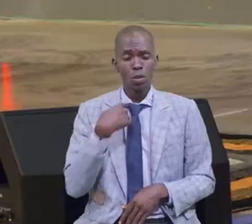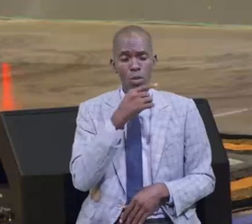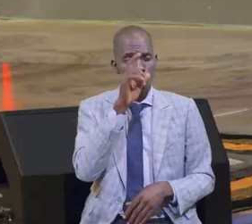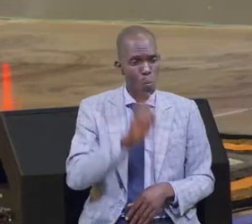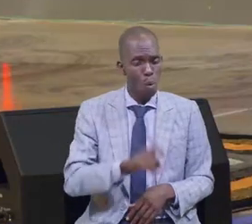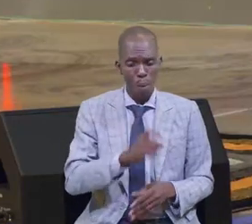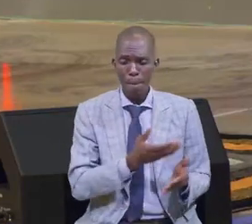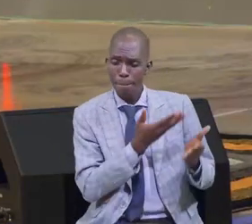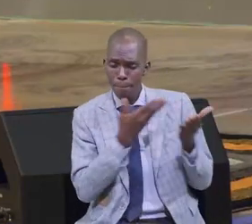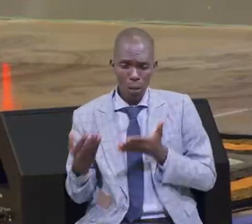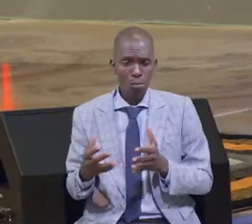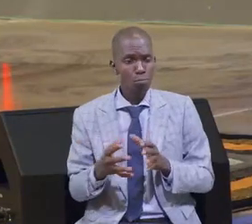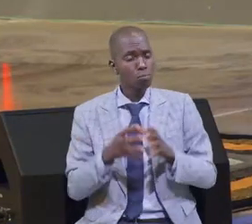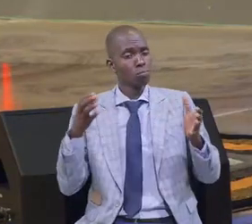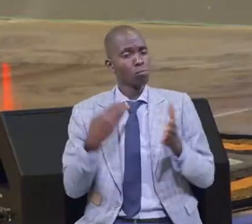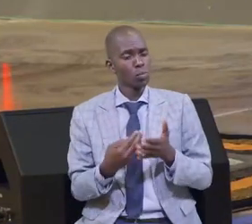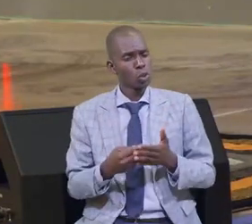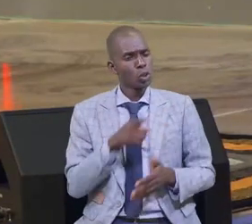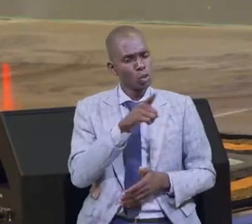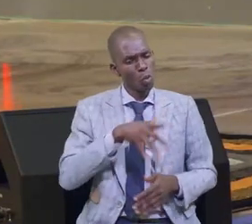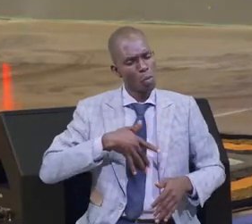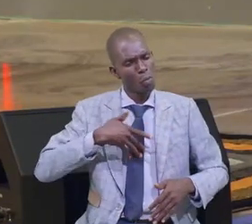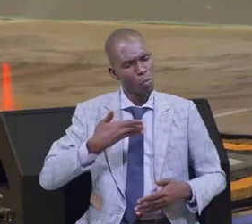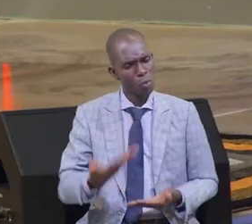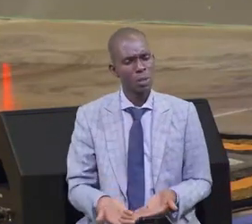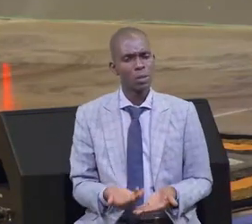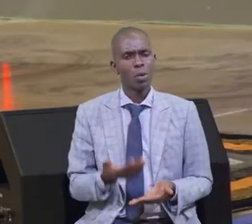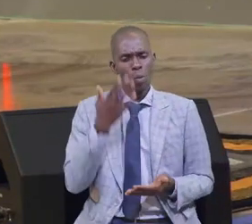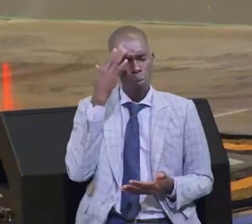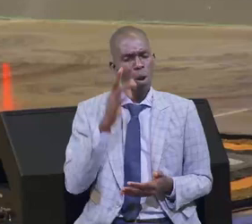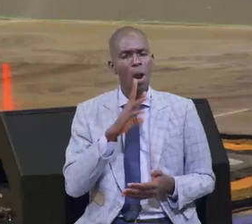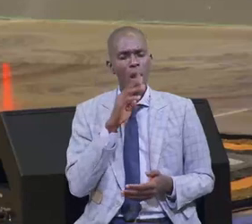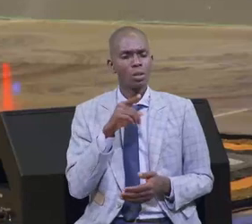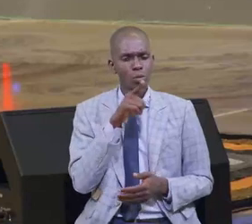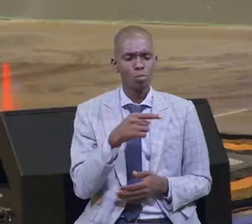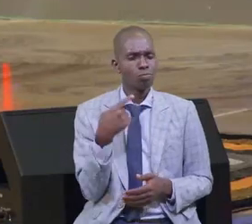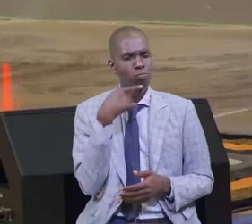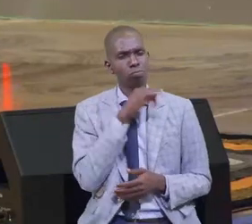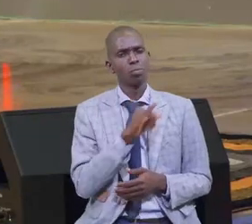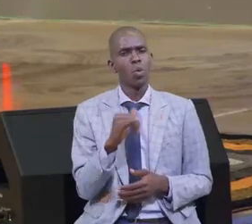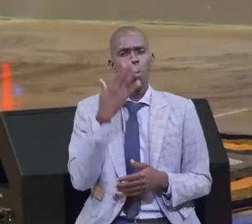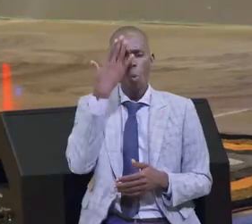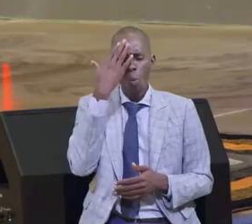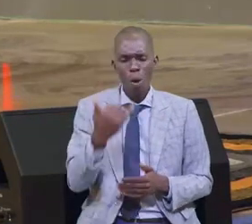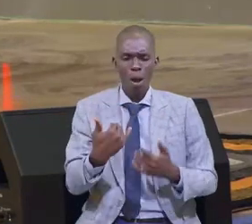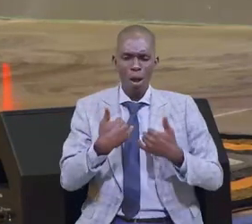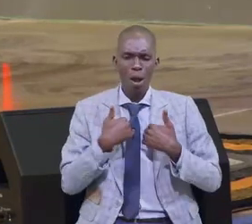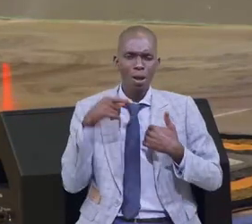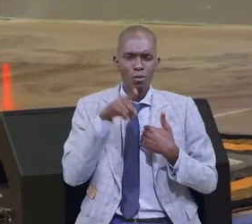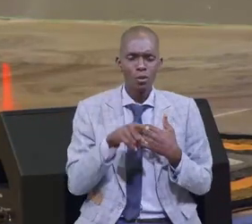forcé? Est-ce que c'est dit que tu dois amener quelque chose? Mais n'est-ce pas une offrande volontaire? Pourquoi tu fais